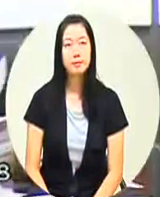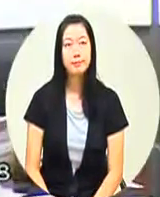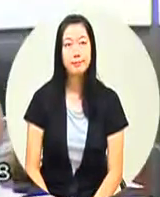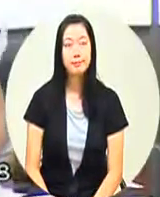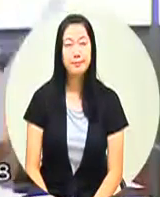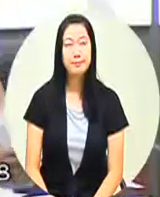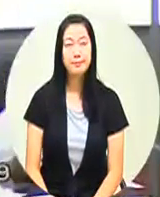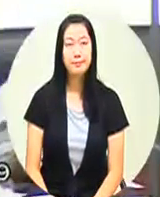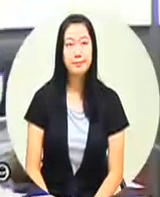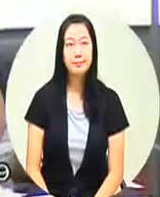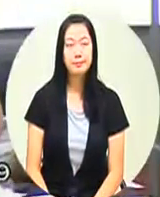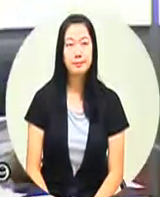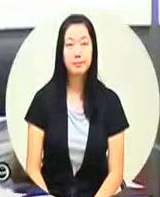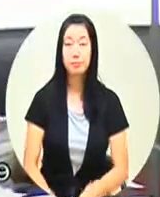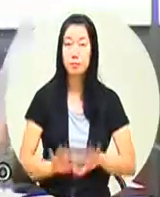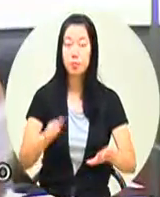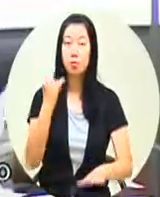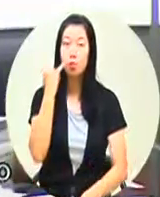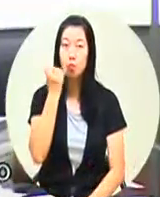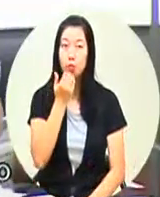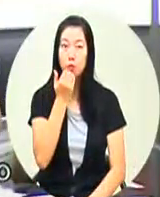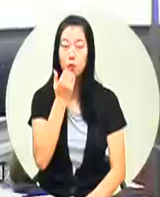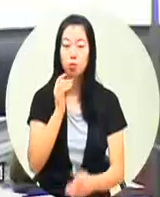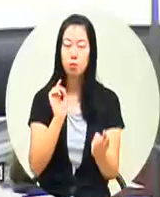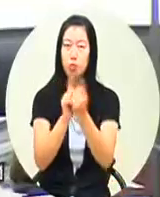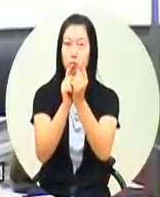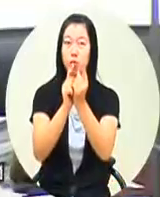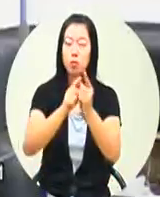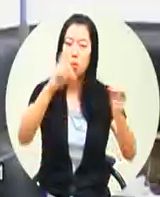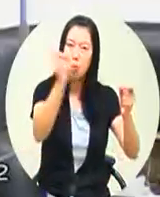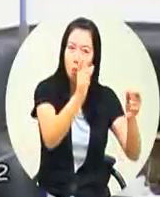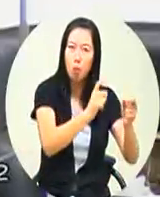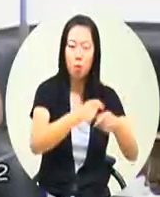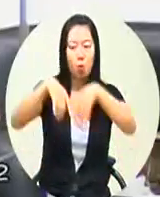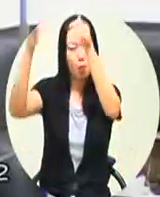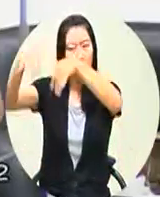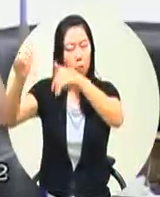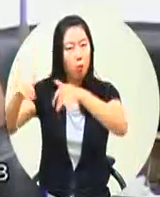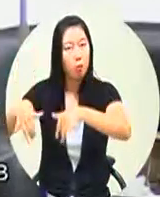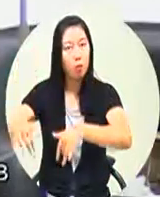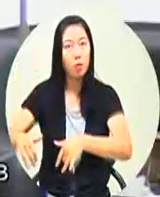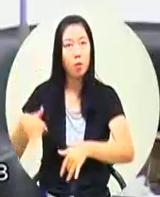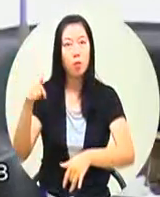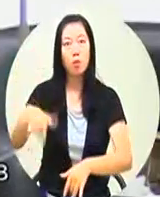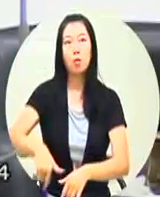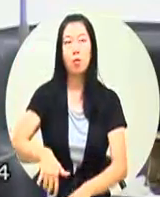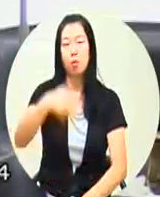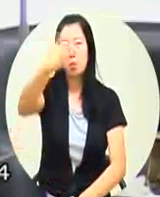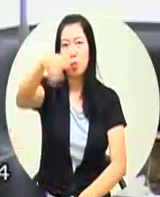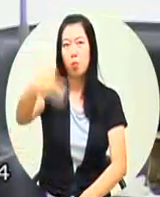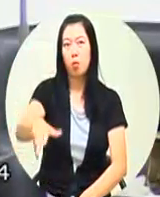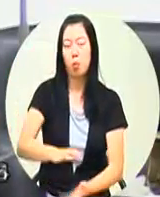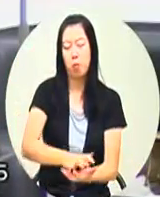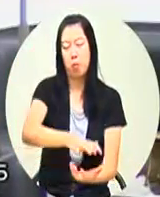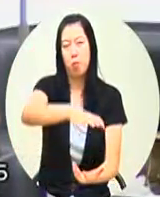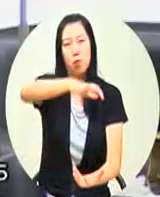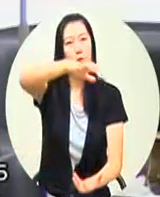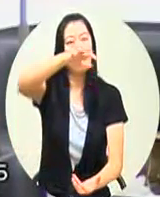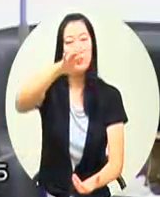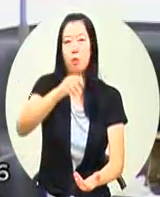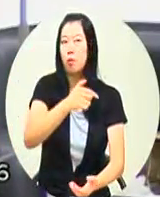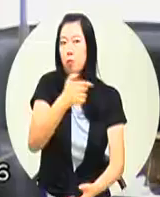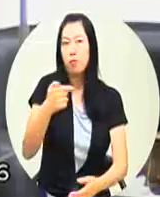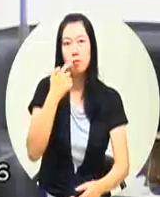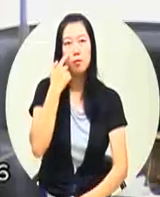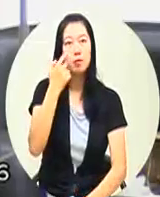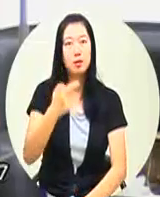咱的啊落大雨，啊是台风，啊逐间啊一落，迄量哦，会使讲是非常非常的